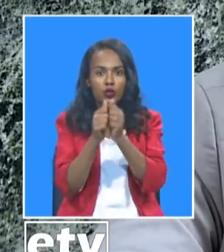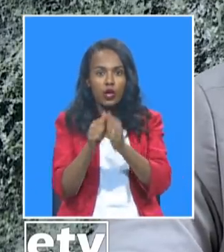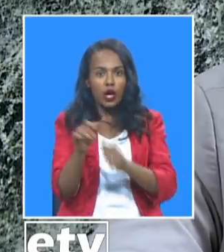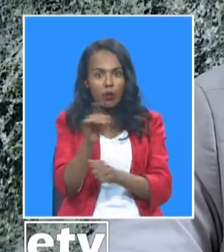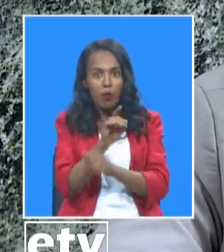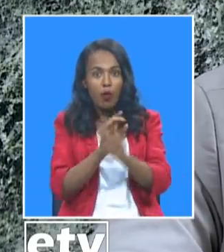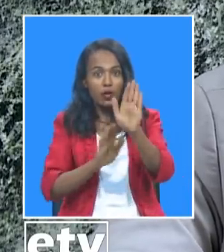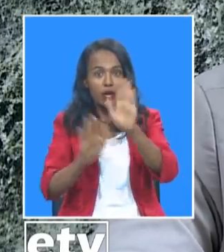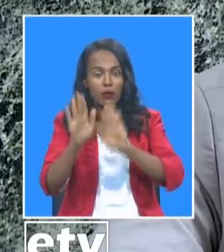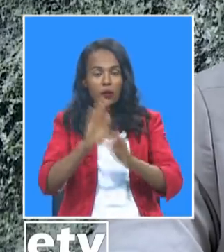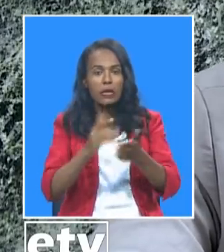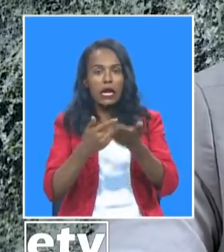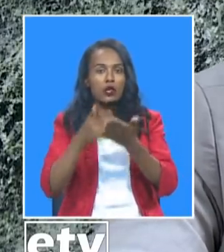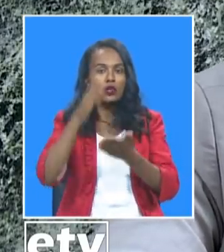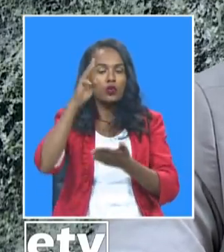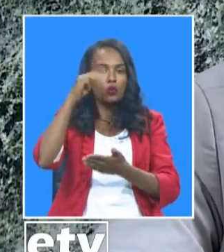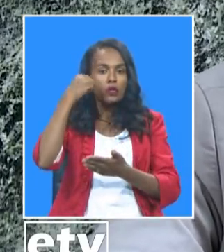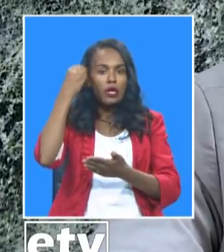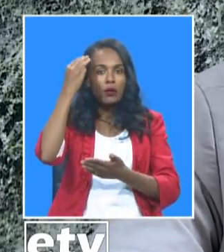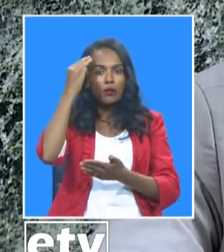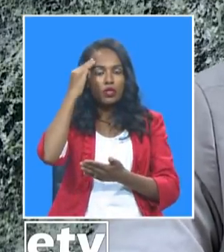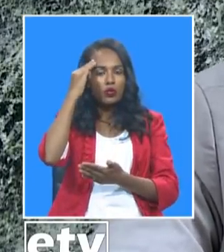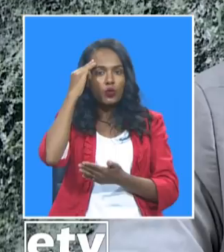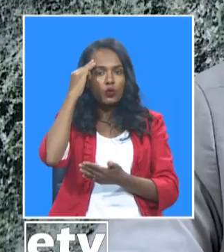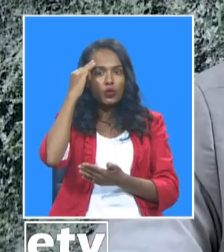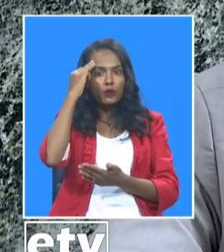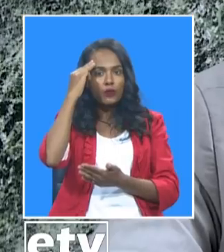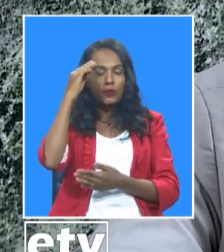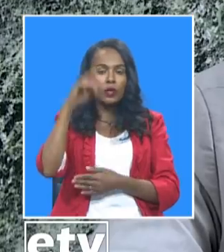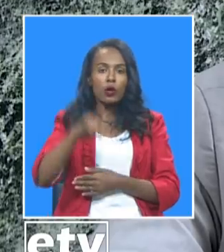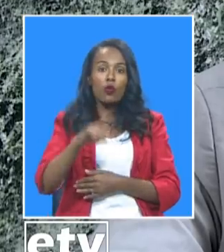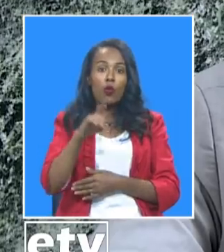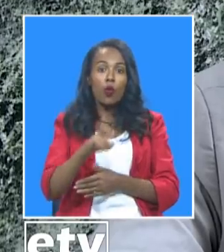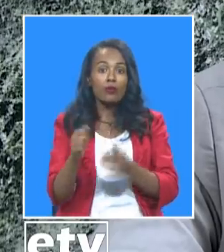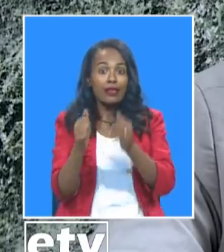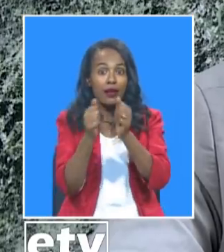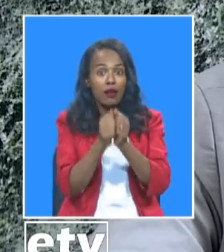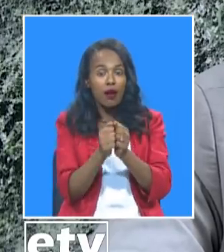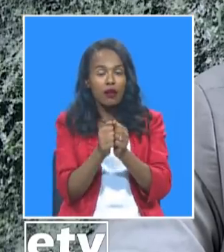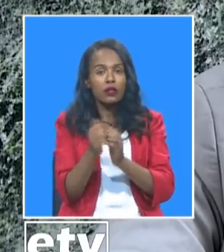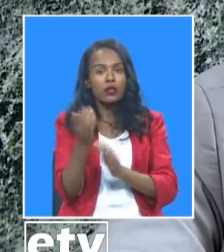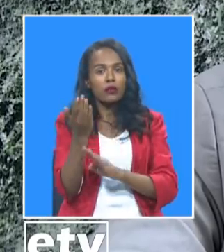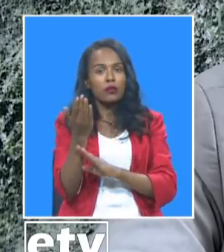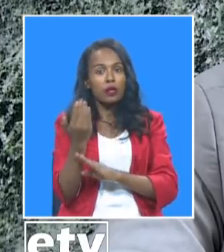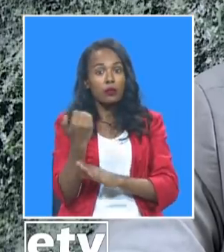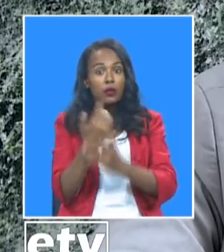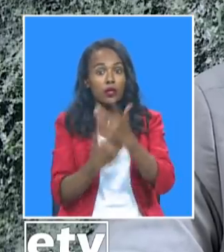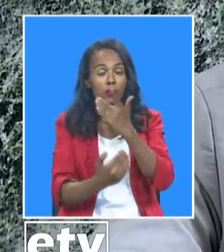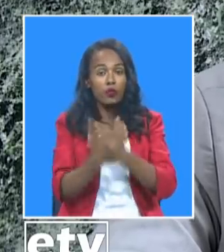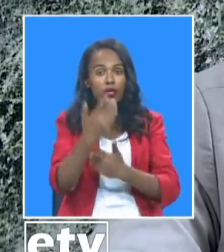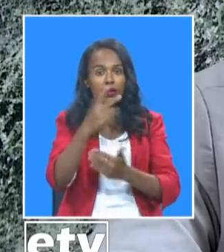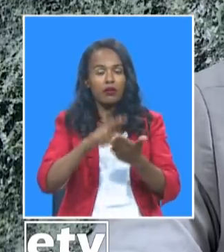ገምግመናል። እንደዚሁም ከሚኒስትሮች ኮሚቴ ጋር በነበረም ውይይት